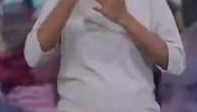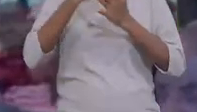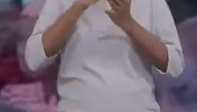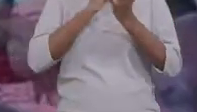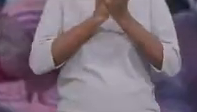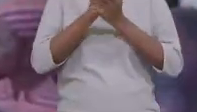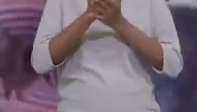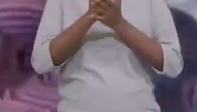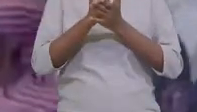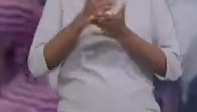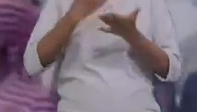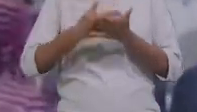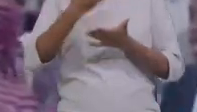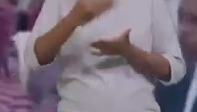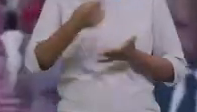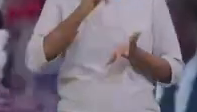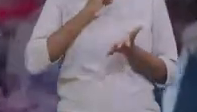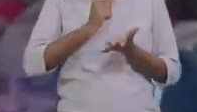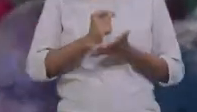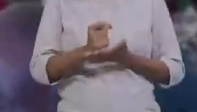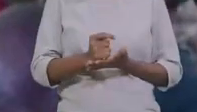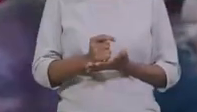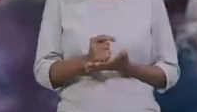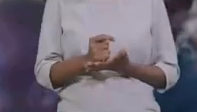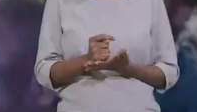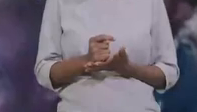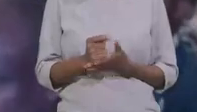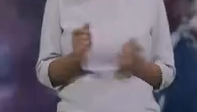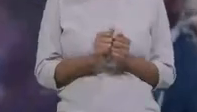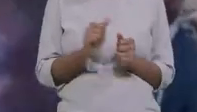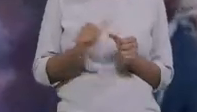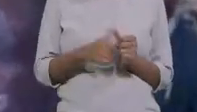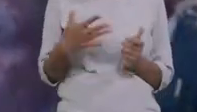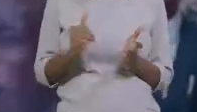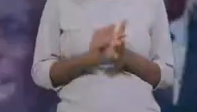À qui est la vérité? À qui est la vérité?